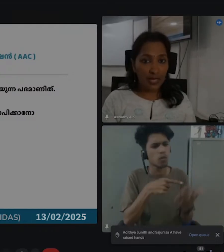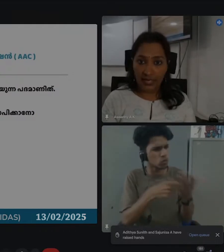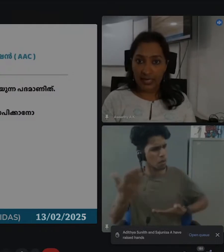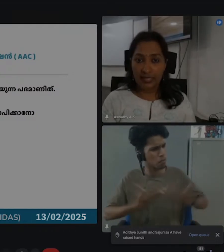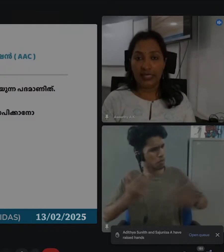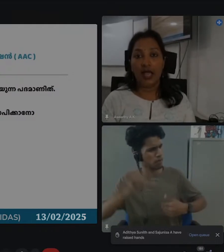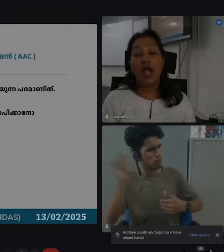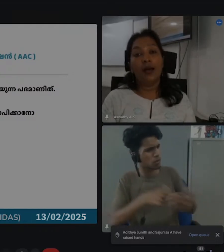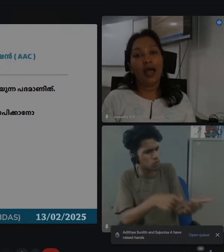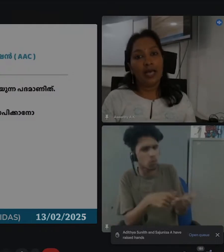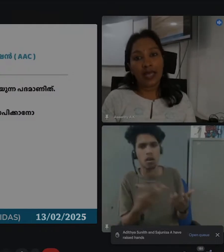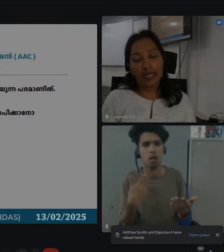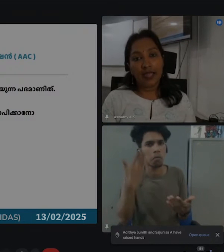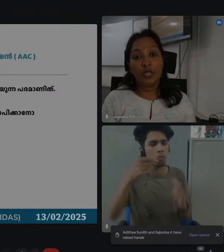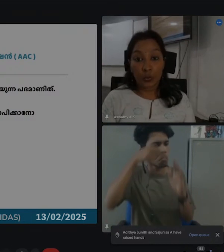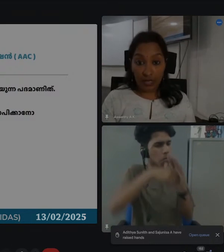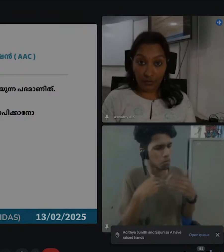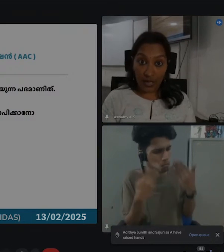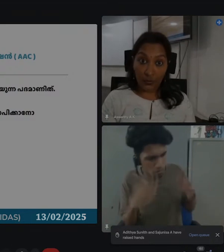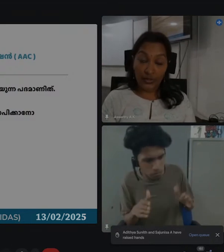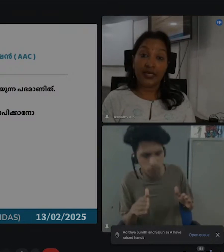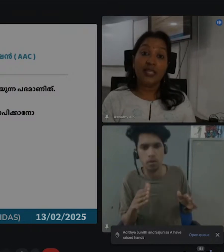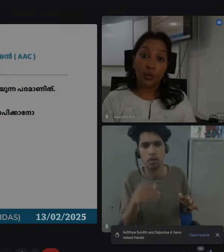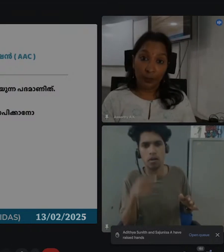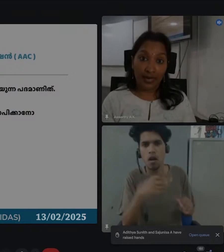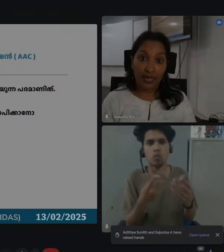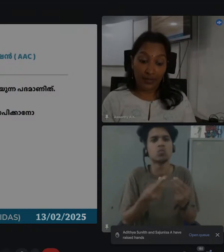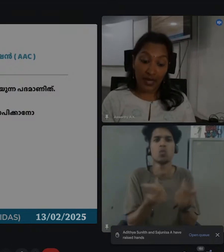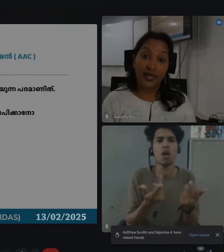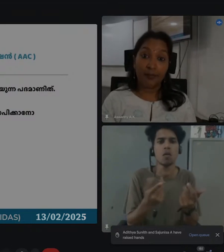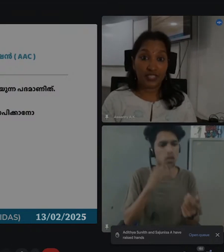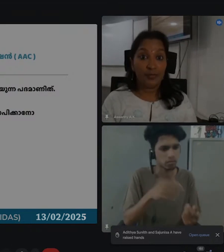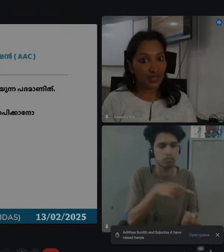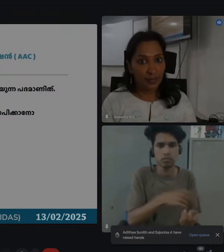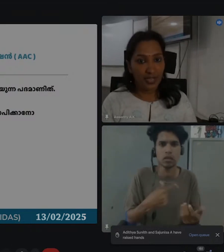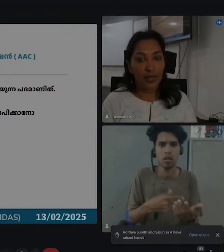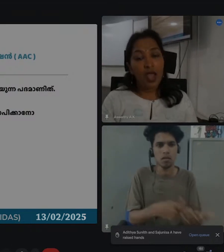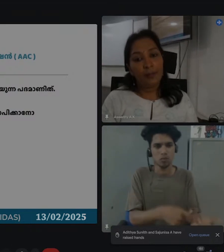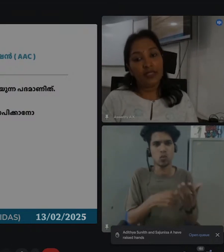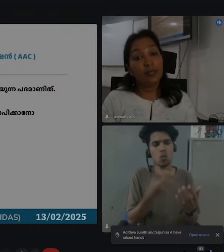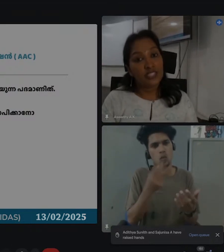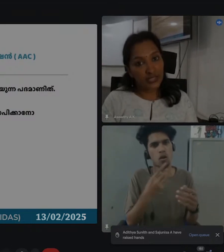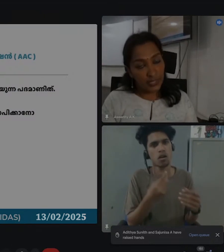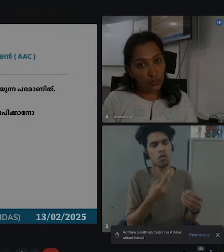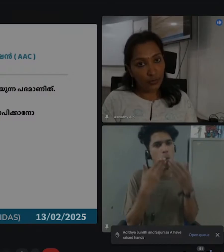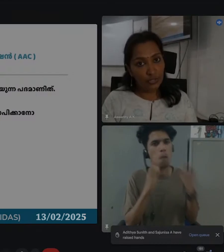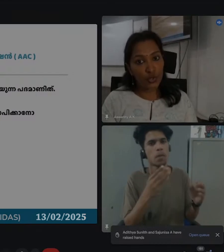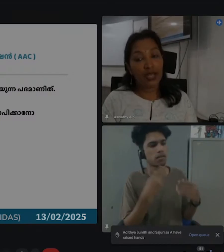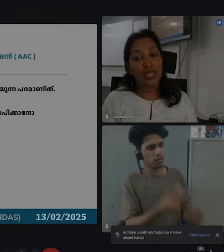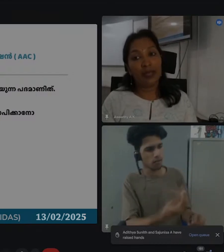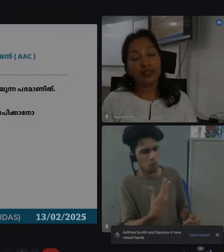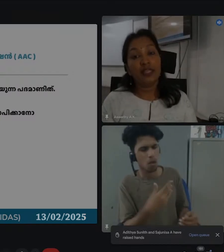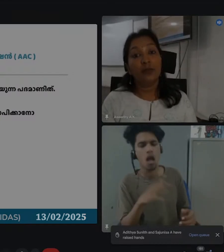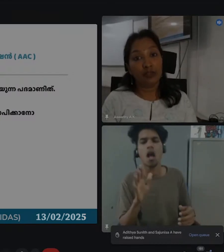എന്നുള്ളത് നമുക്ക് അറിയാൻ കഴിയുന്നില്ല. അപ്പൊ അത് അറിയാനായിട്ട് ആ കുട്ടി തന്നെ നമ്മളോട് പറയണം, ഇതാണ് പ്രശ്നം എന്ന് പറയണം. അപ്പൊ അത് നമുക്ക് ചിത്രങ്ങൾ